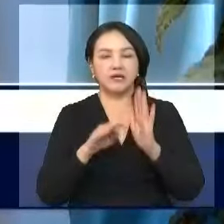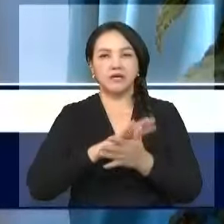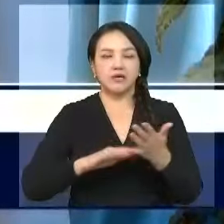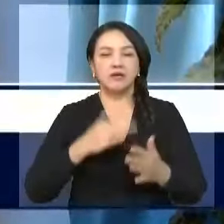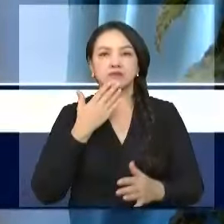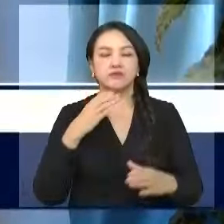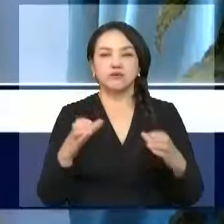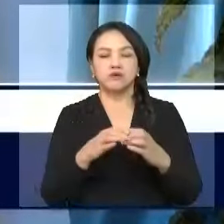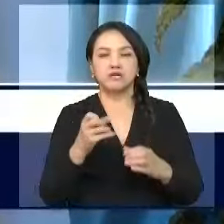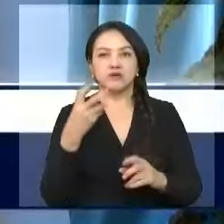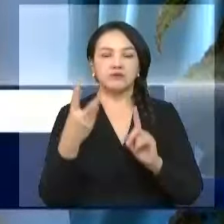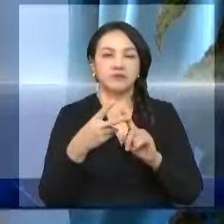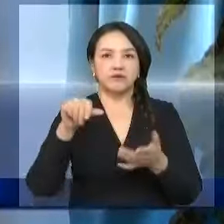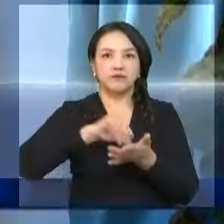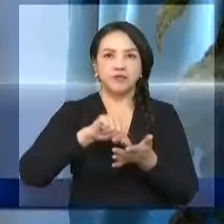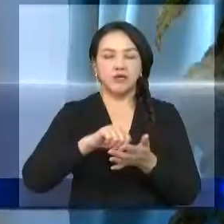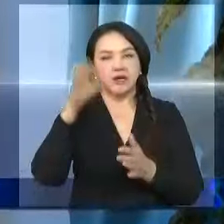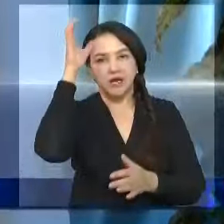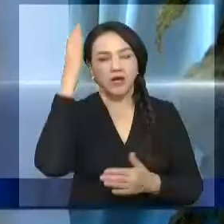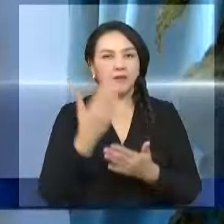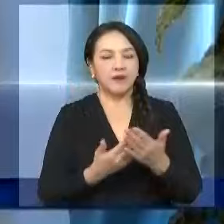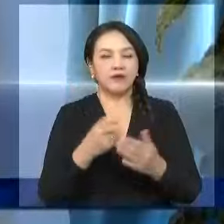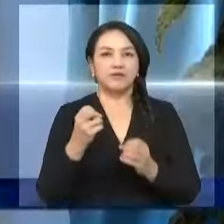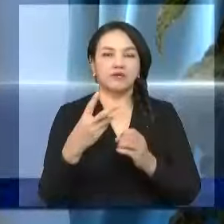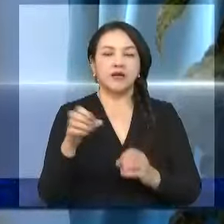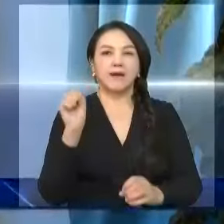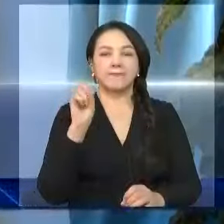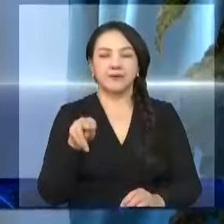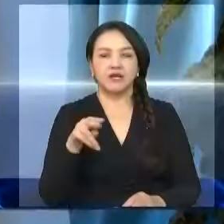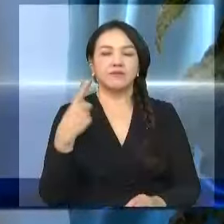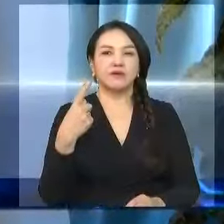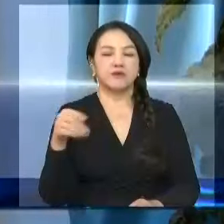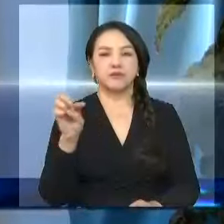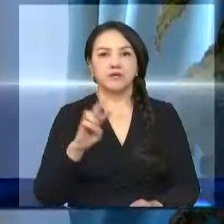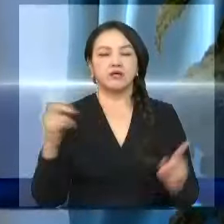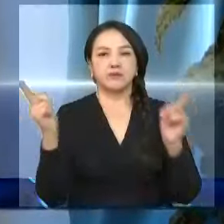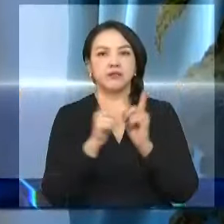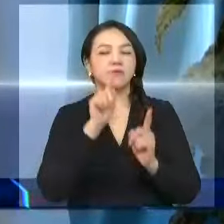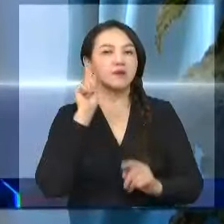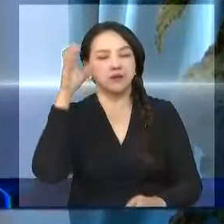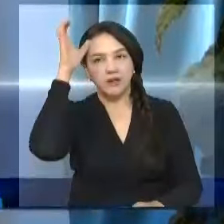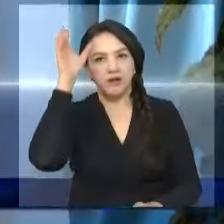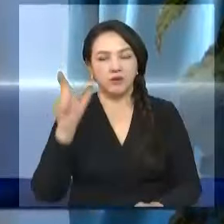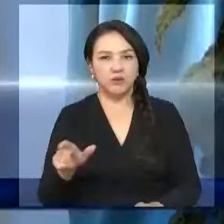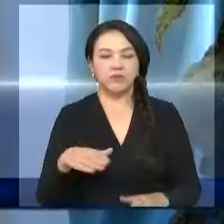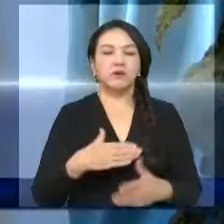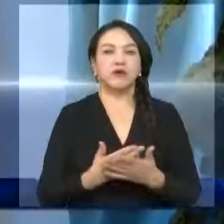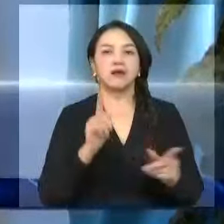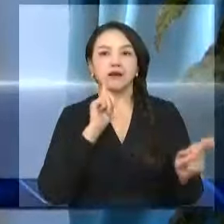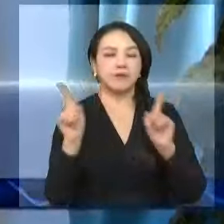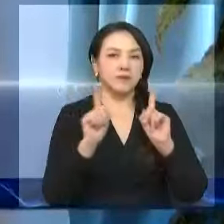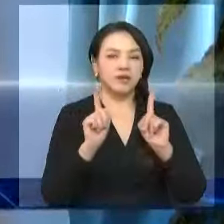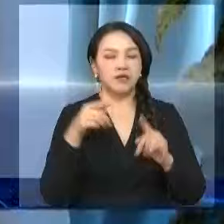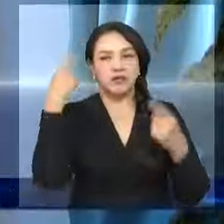национальном курултае. Второе – его выступление на научном совете 12 апреля, а затем 1 июня на встрече с молодыми учеными. На собраниях он предоставил